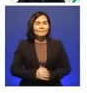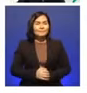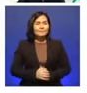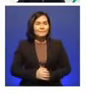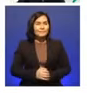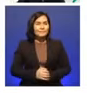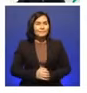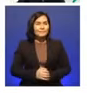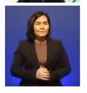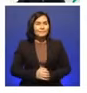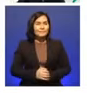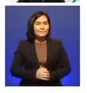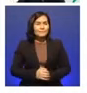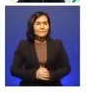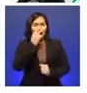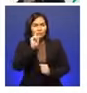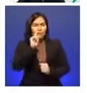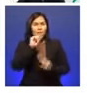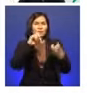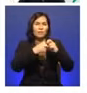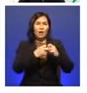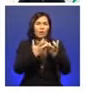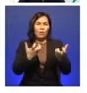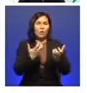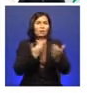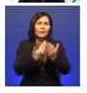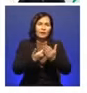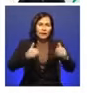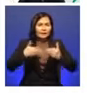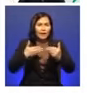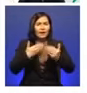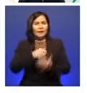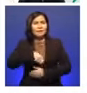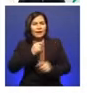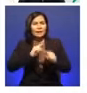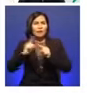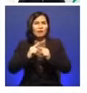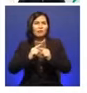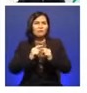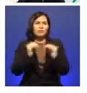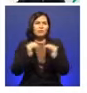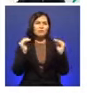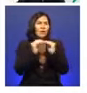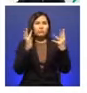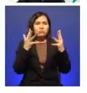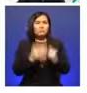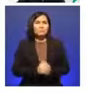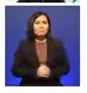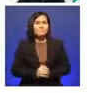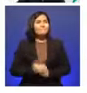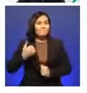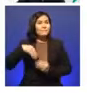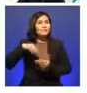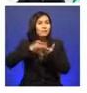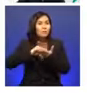งค่าสัมประสิทธิ์ความไม่เสมอภาคของทรัพย์สินของรายได้แล้วก็รายจ่ายที่เกิดขึ้นนะฮะเราก็มีข้อมูลจาก